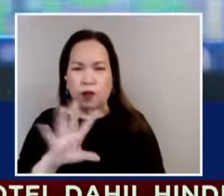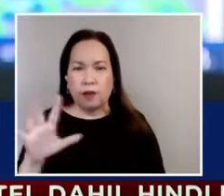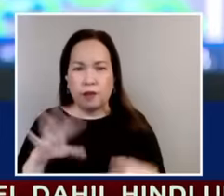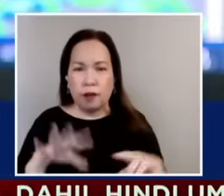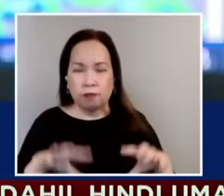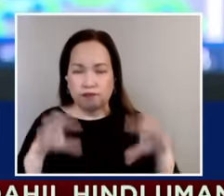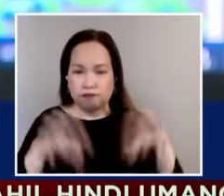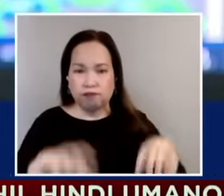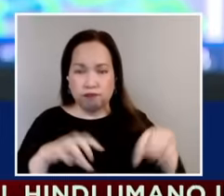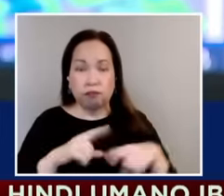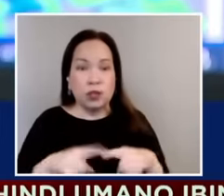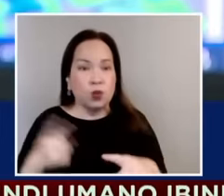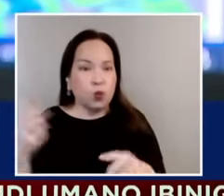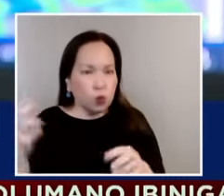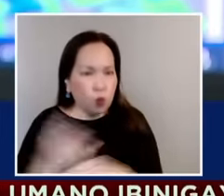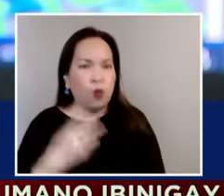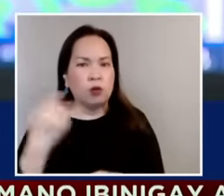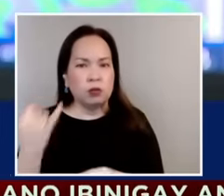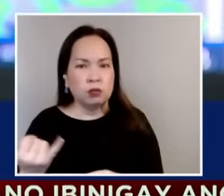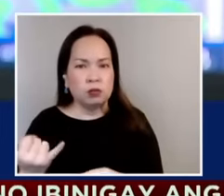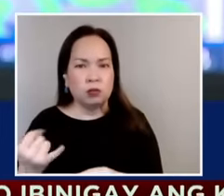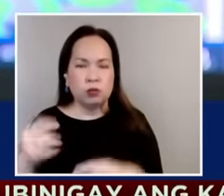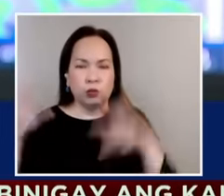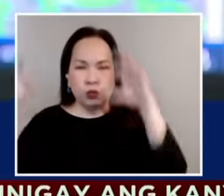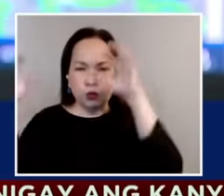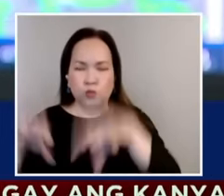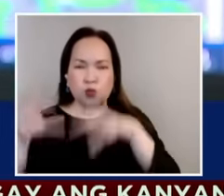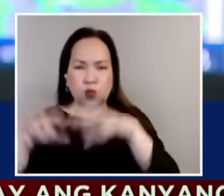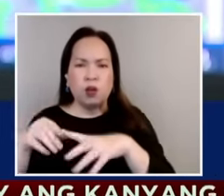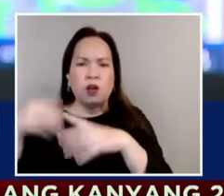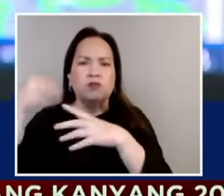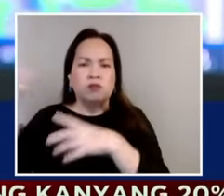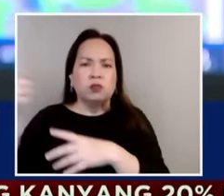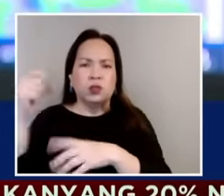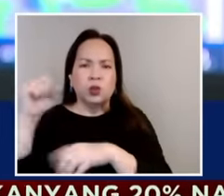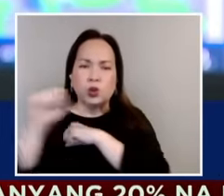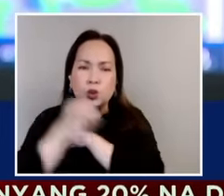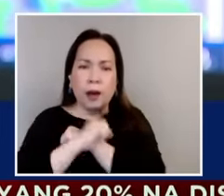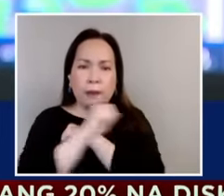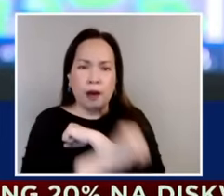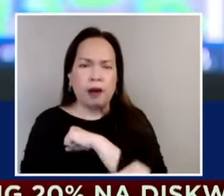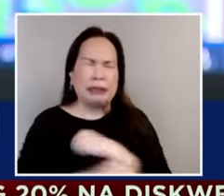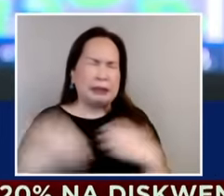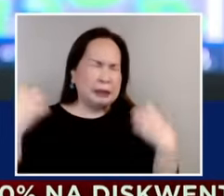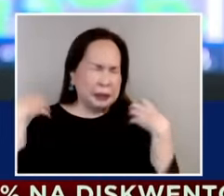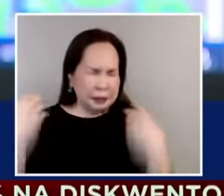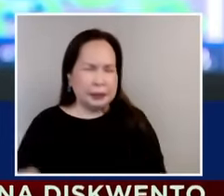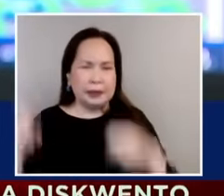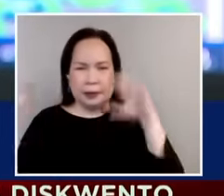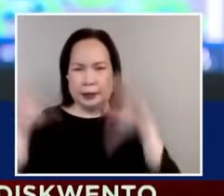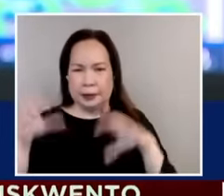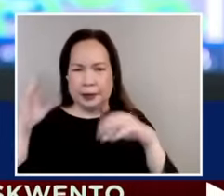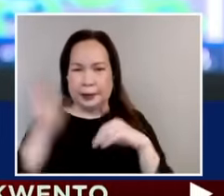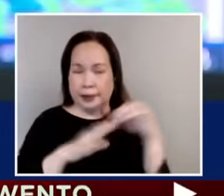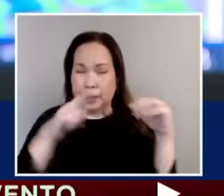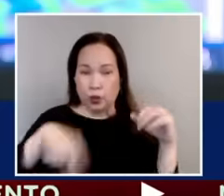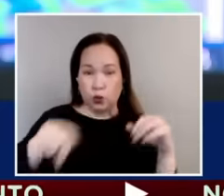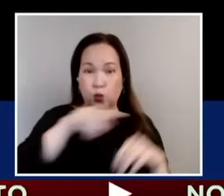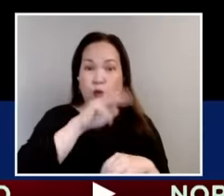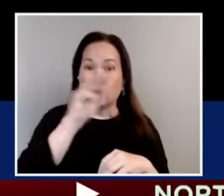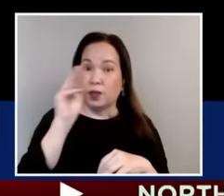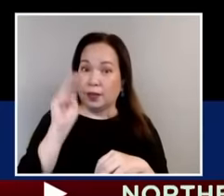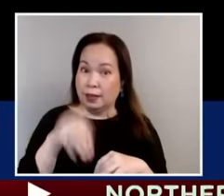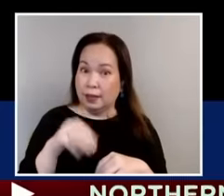mm pa. So mas marami pa yung ulan na bumagsak sa Northern Samar kumpara sa ulan na naranasan natin noong panahon na